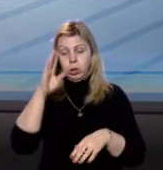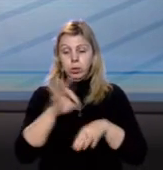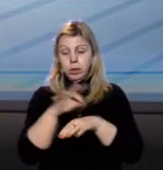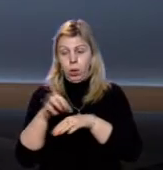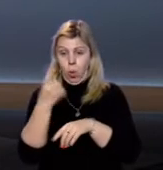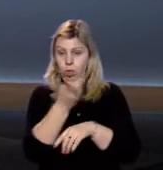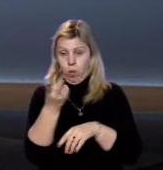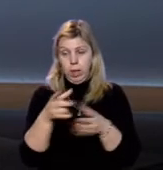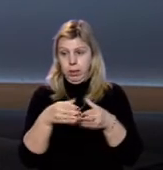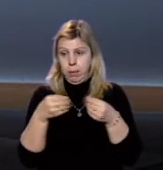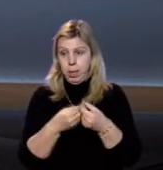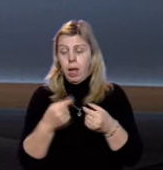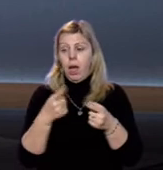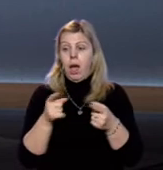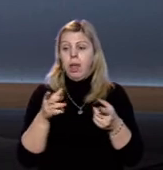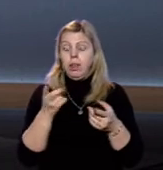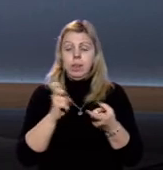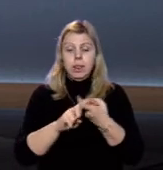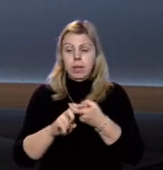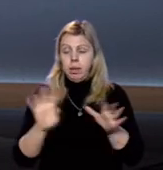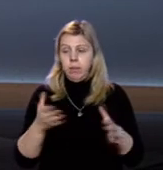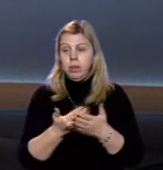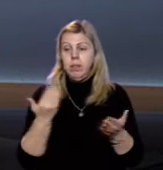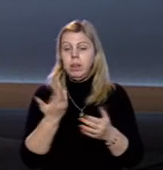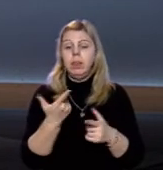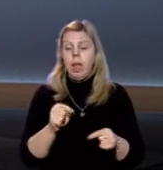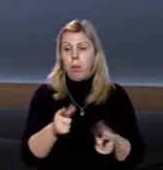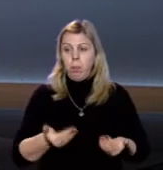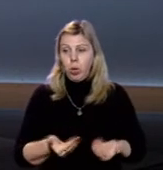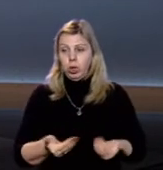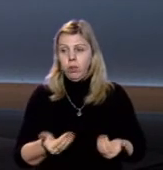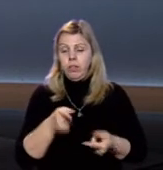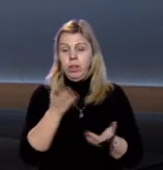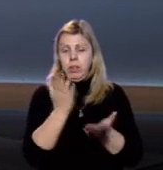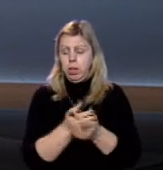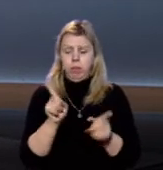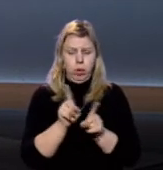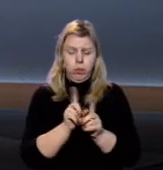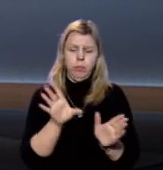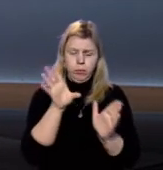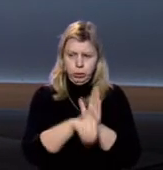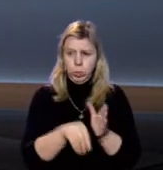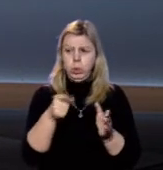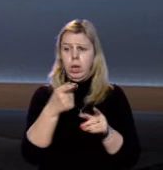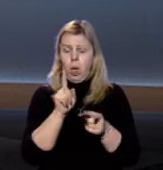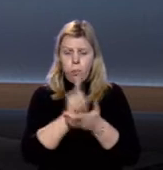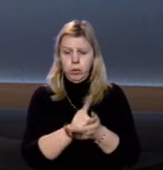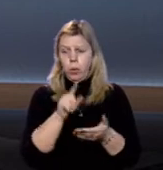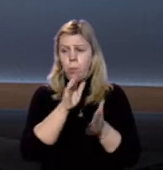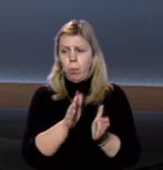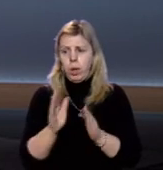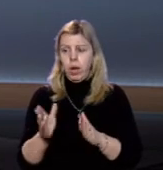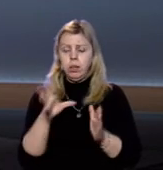це ж одна сім'я. І, відповідно, незалежно від того, де він проживає, він є членом домогосподарства і, відповідно, в обов'язковому